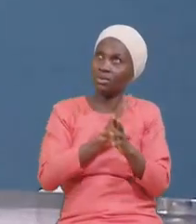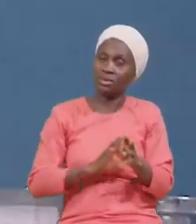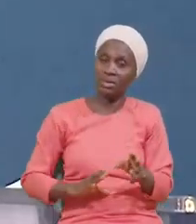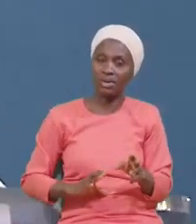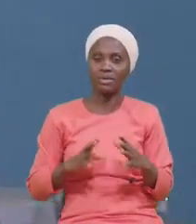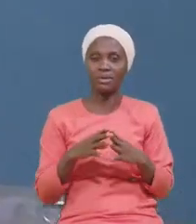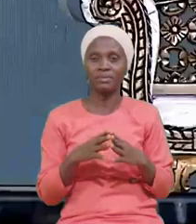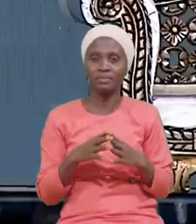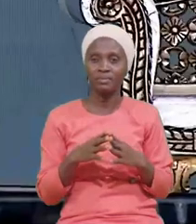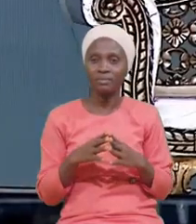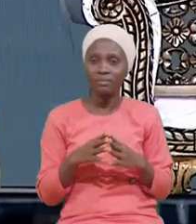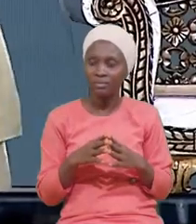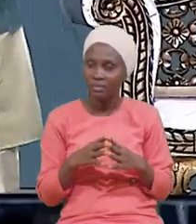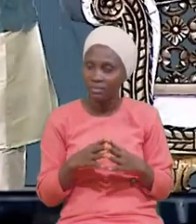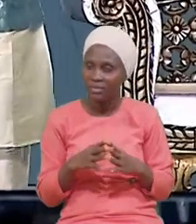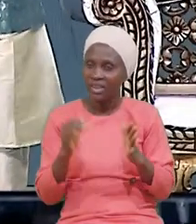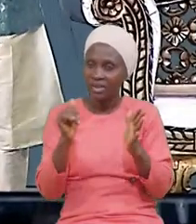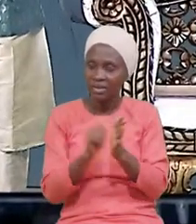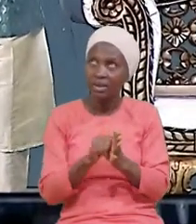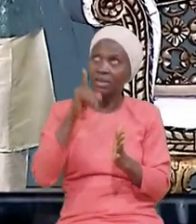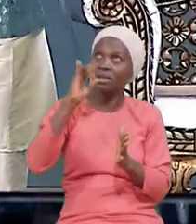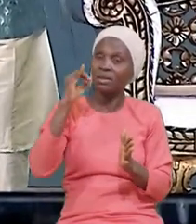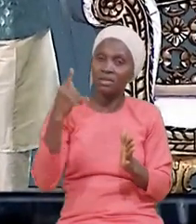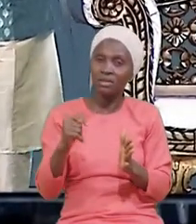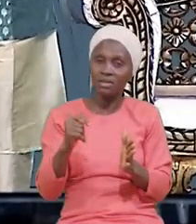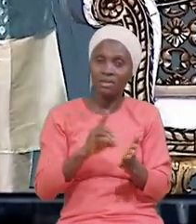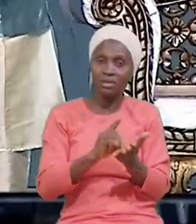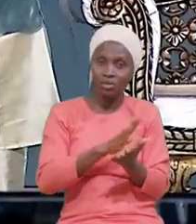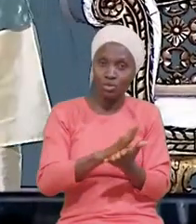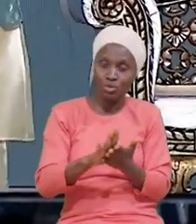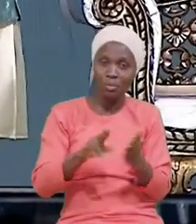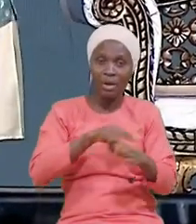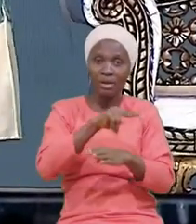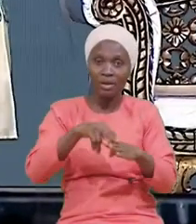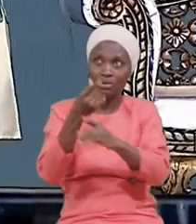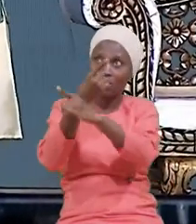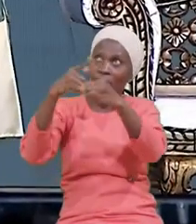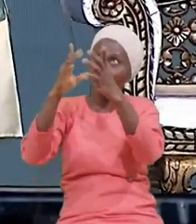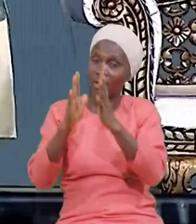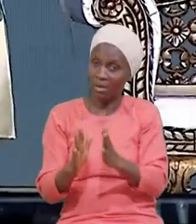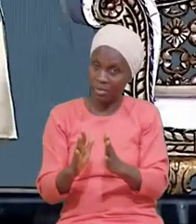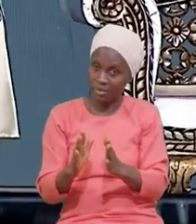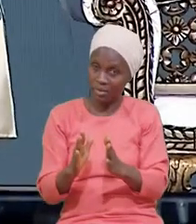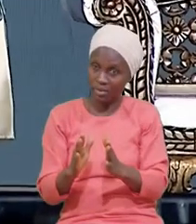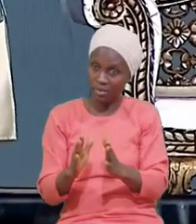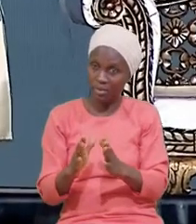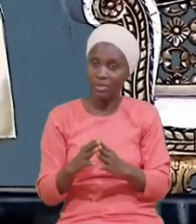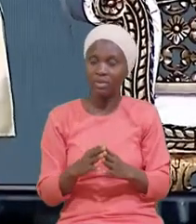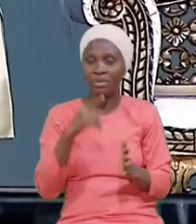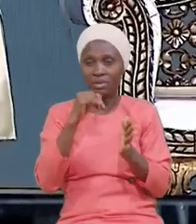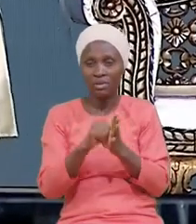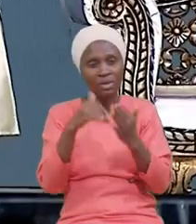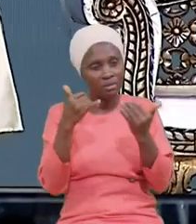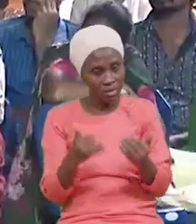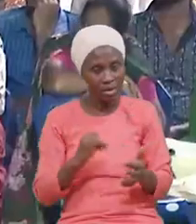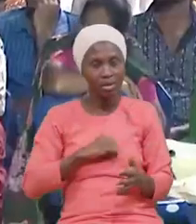nenu kristunu kanugontunnanu the supernatural liberator aina prakrutika deetamaina vidudal ichu vaadu now I